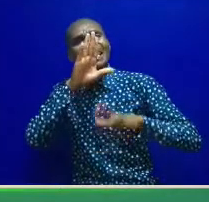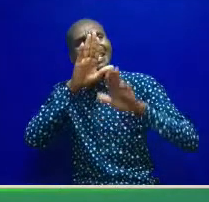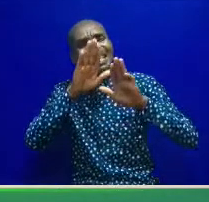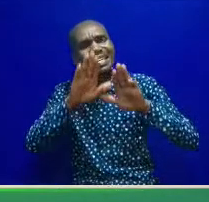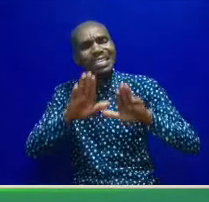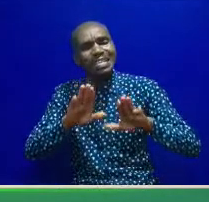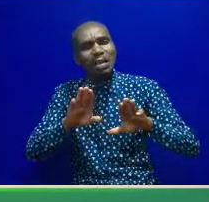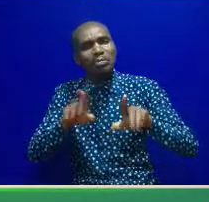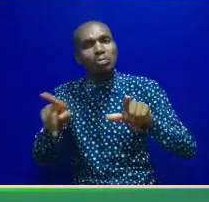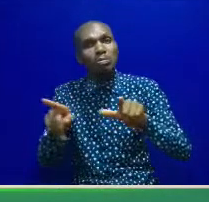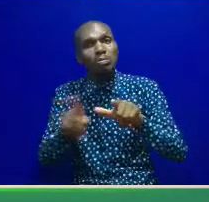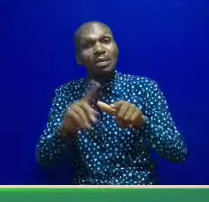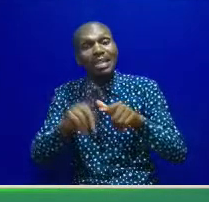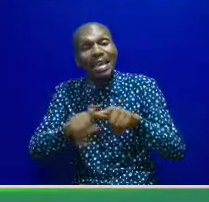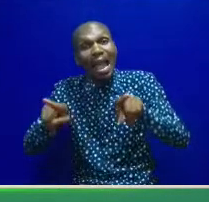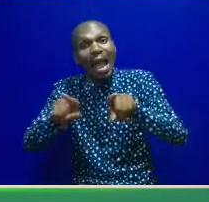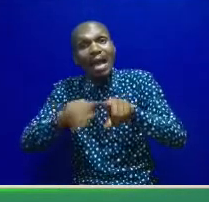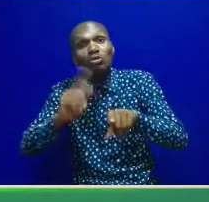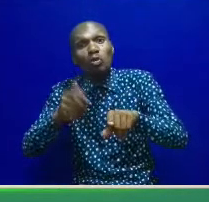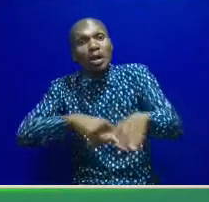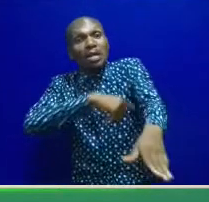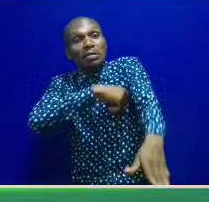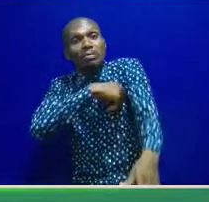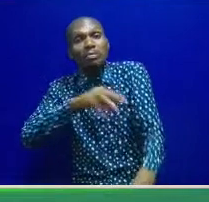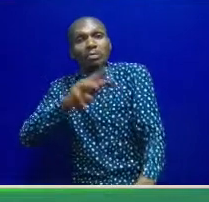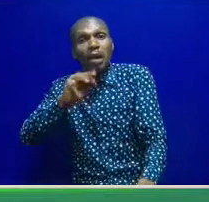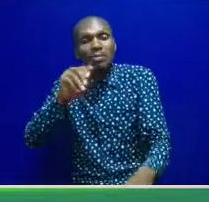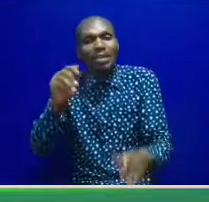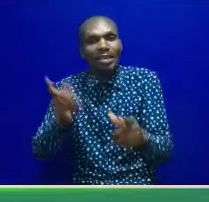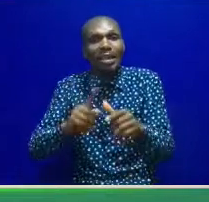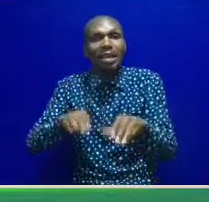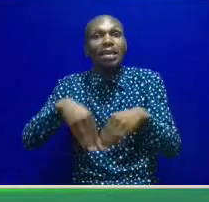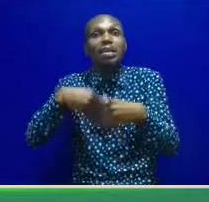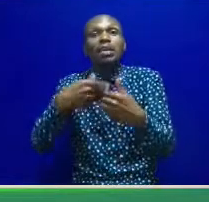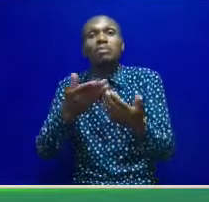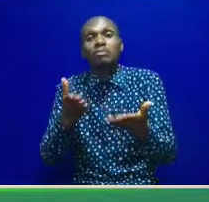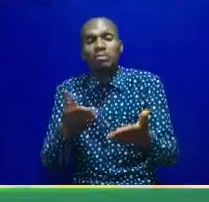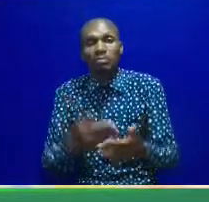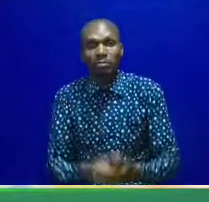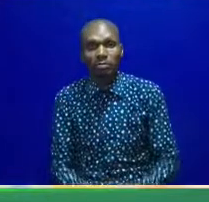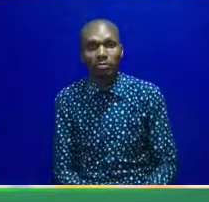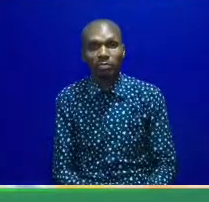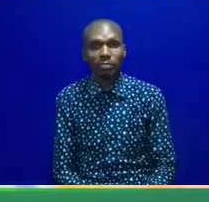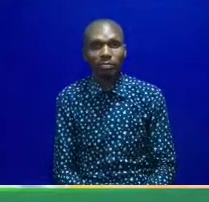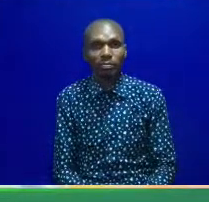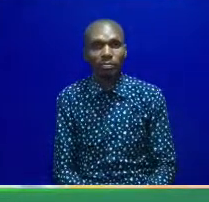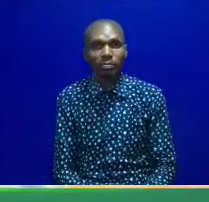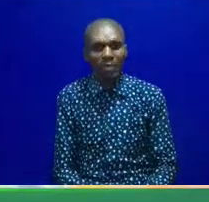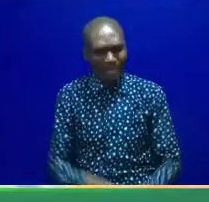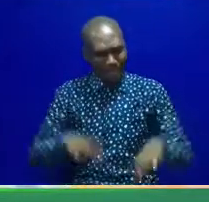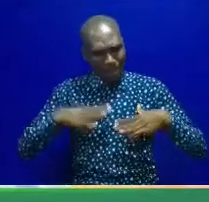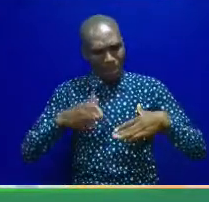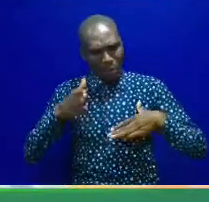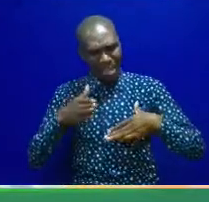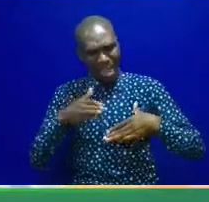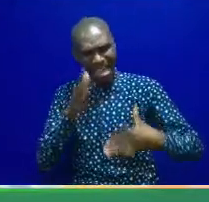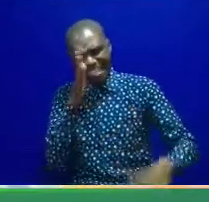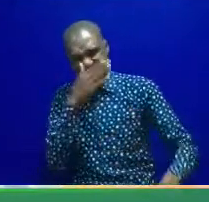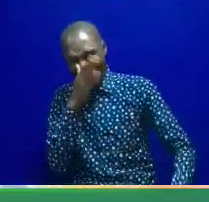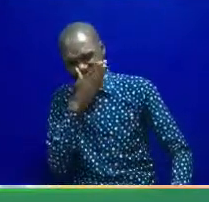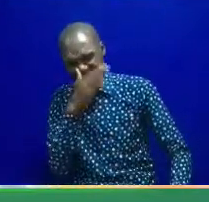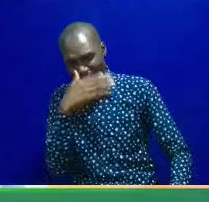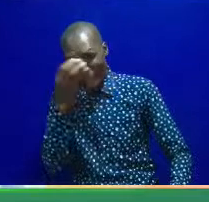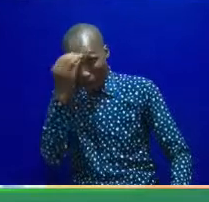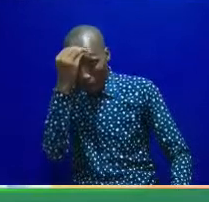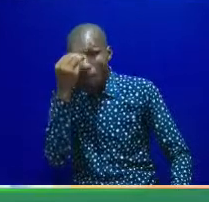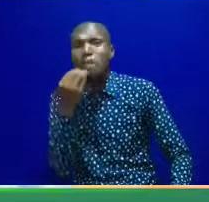korwase ABC yabagambi gose abo bisa ase serikali ya Kaunti. Abantu mbale babeire mekora bachakire